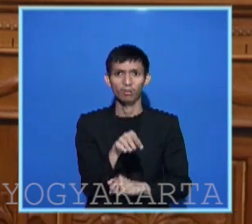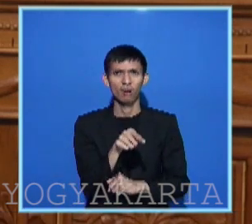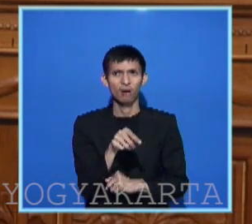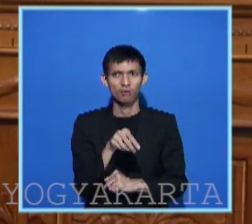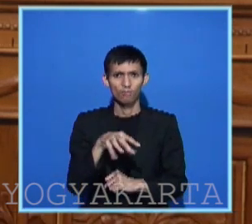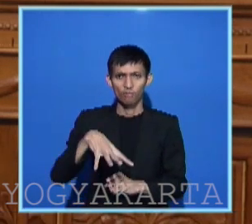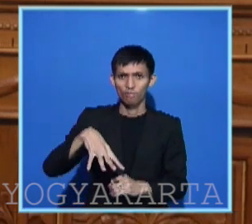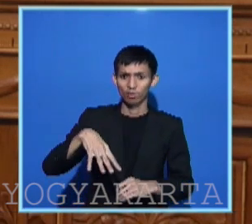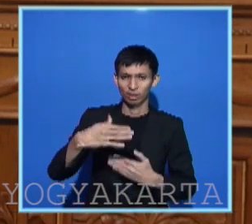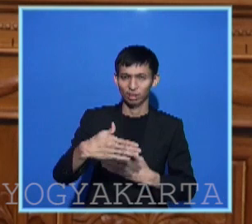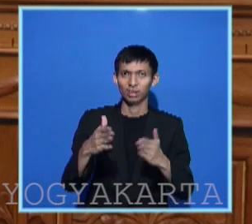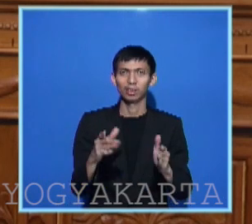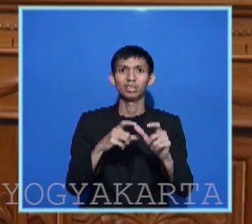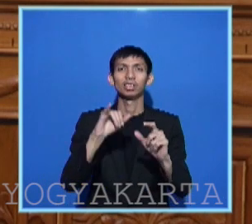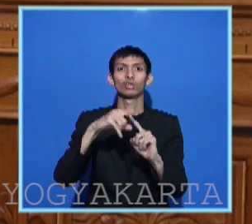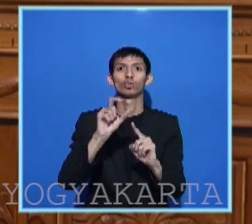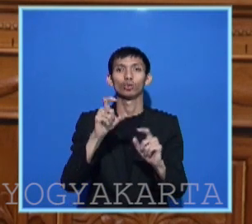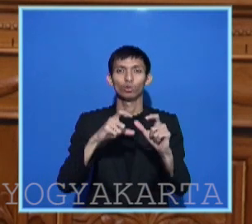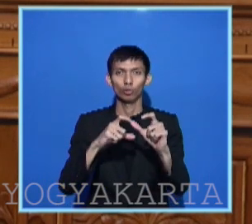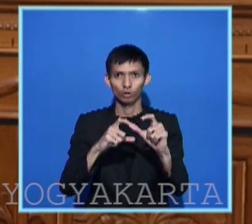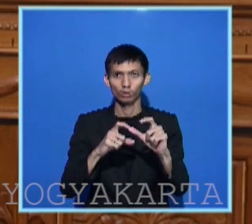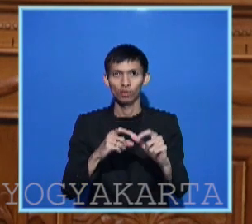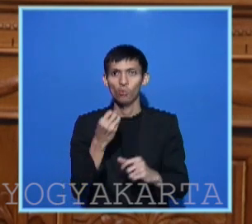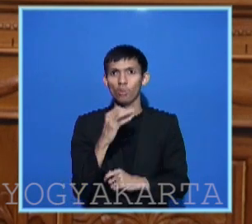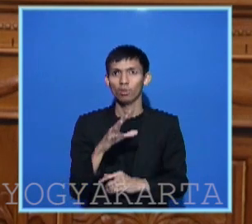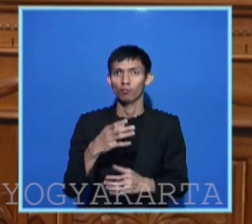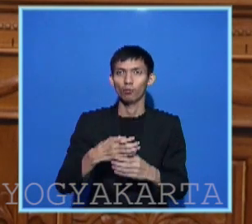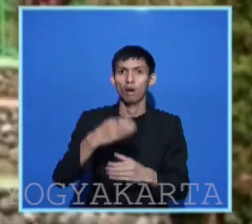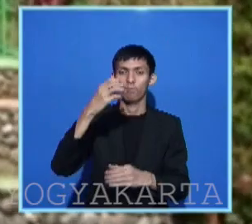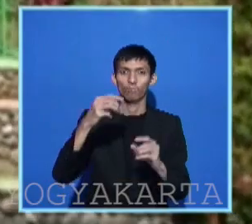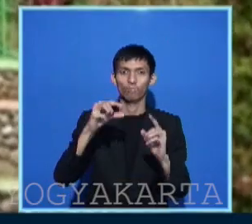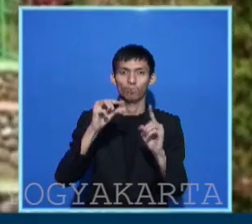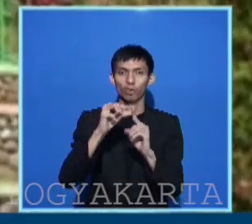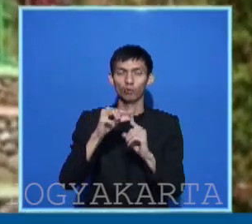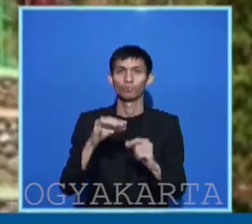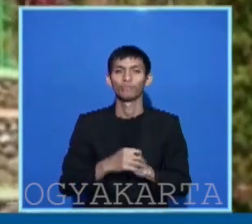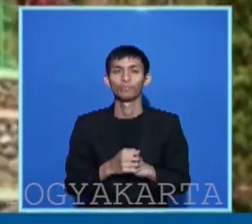purbakala Engkang dipun sebat situs Candi Pring tali